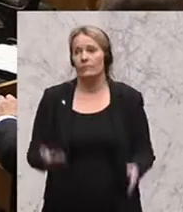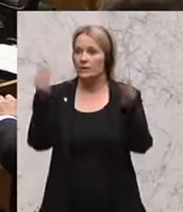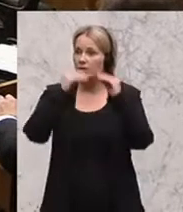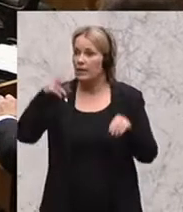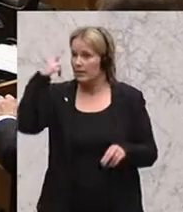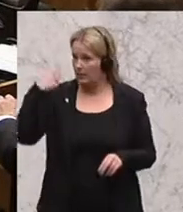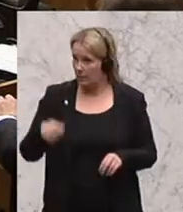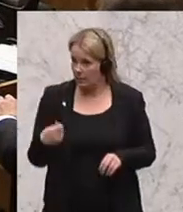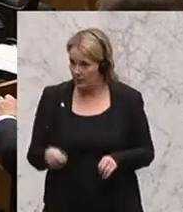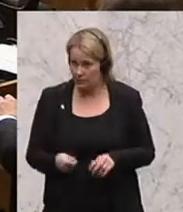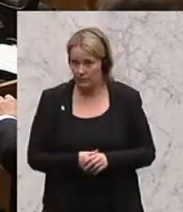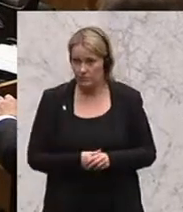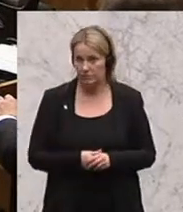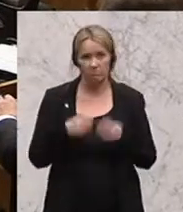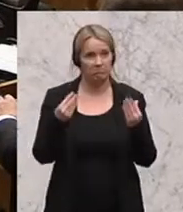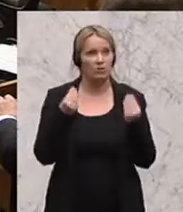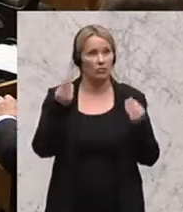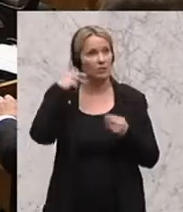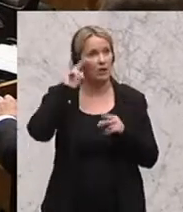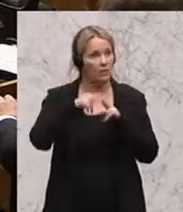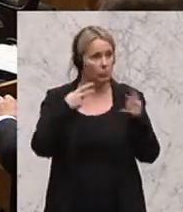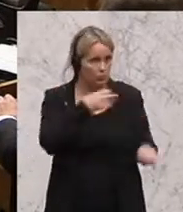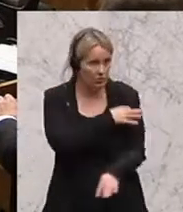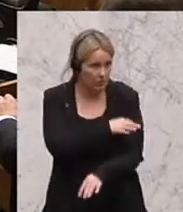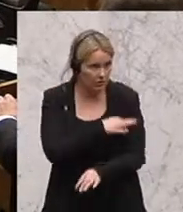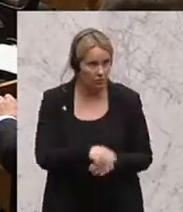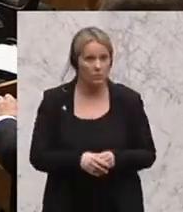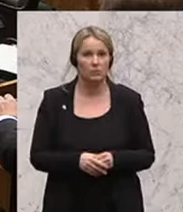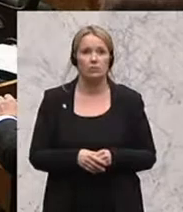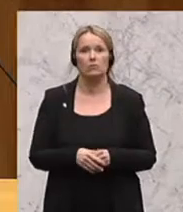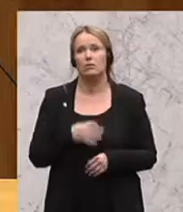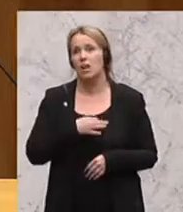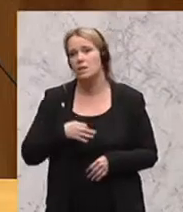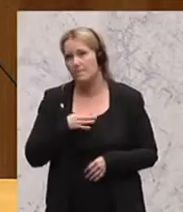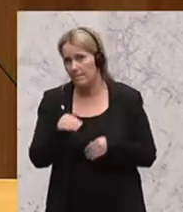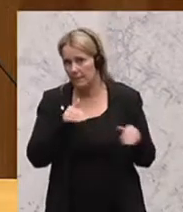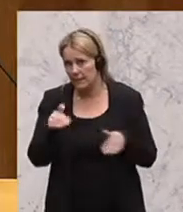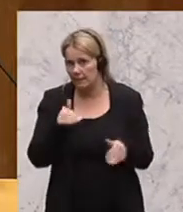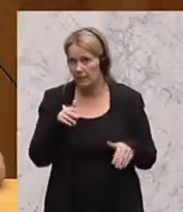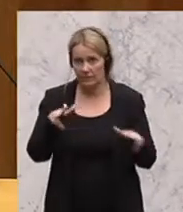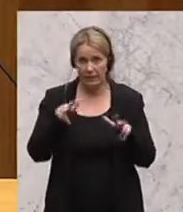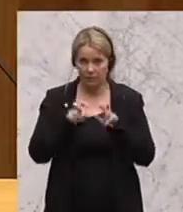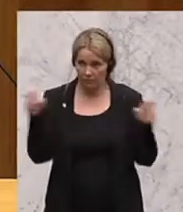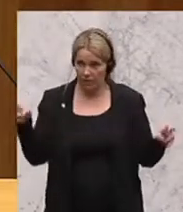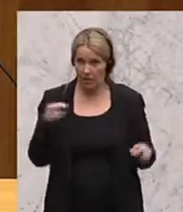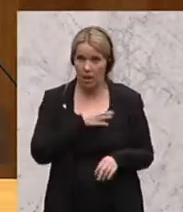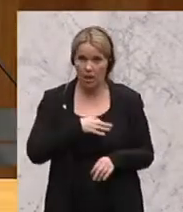Am Wort ist Sepp Schellhorn, Wirtschaftssprecher der NEOS. Herr Bundeskanzler, liebe Minister auf der Regierungsbank, liebe